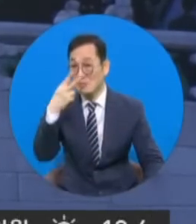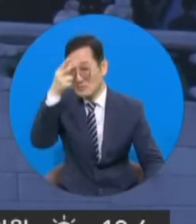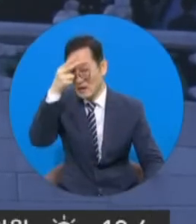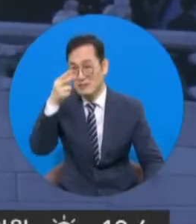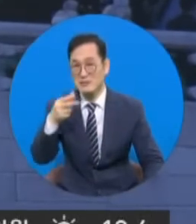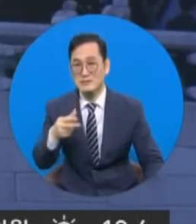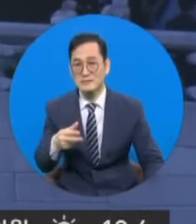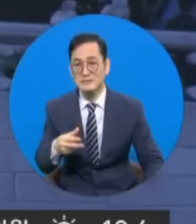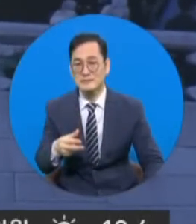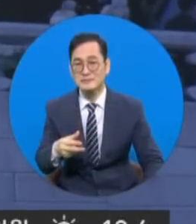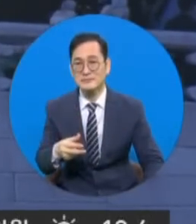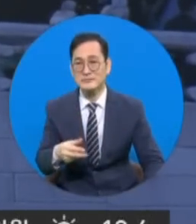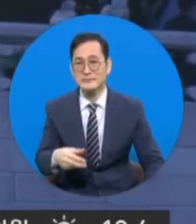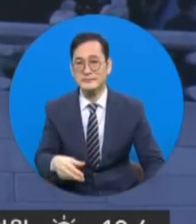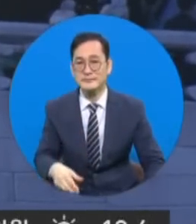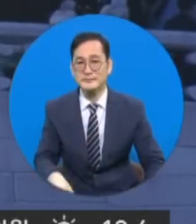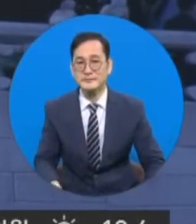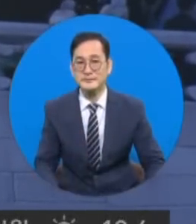일각에서는